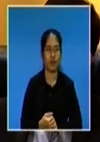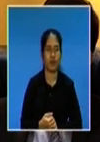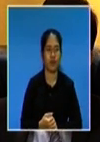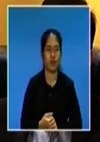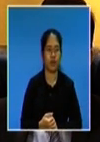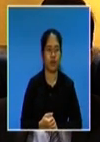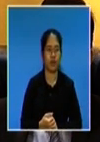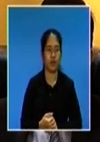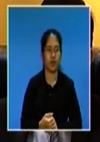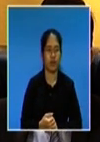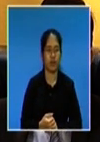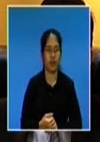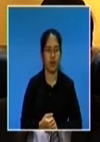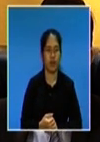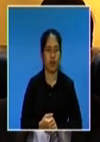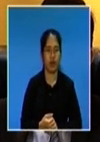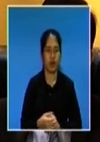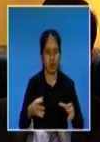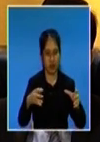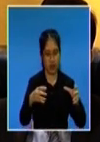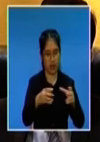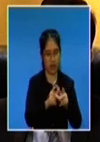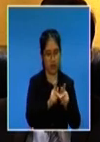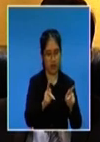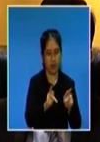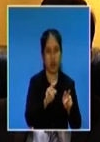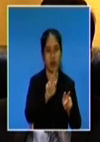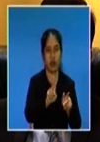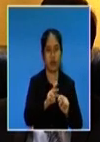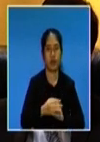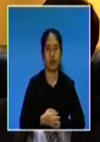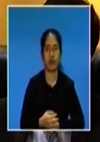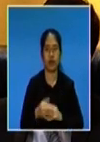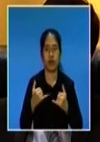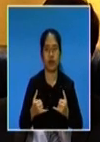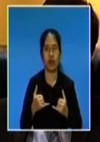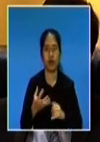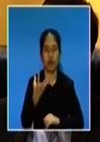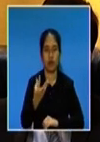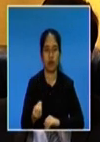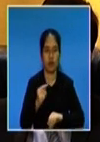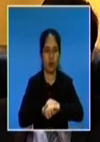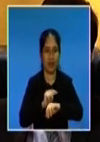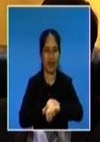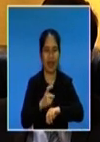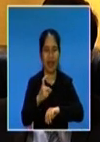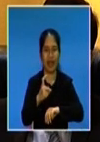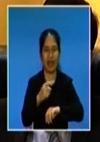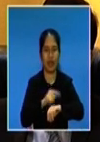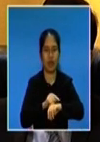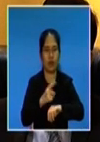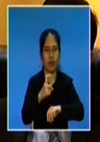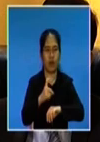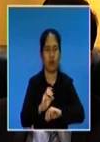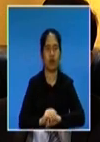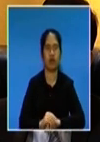นะครับของเรากรรมาธิการวิสามันขณะนี้เนี่ยเราเหลือเวลาอีกไม่มากนักนะครับเพราะว่าเราจะต้องสลายตัวไ